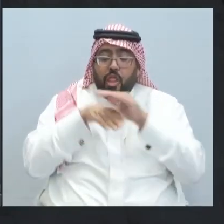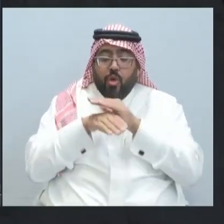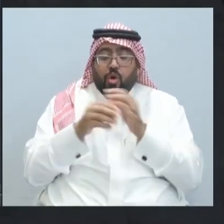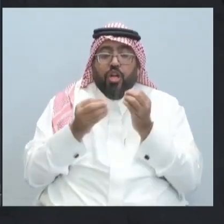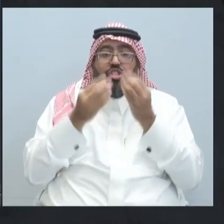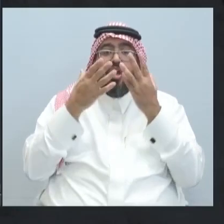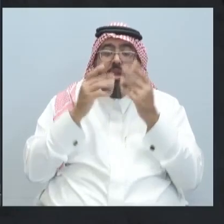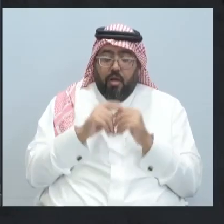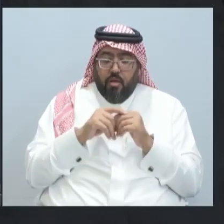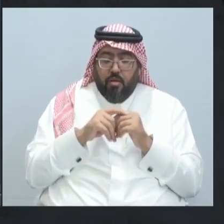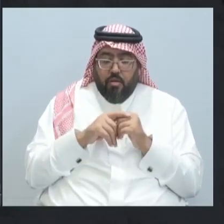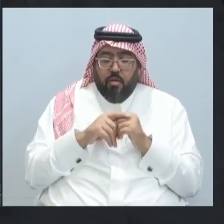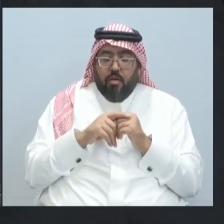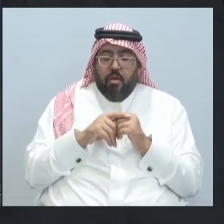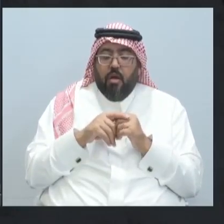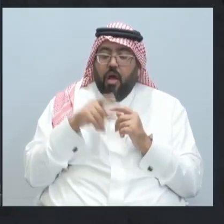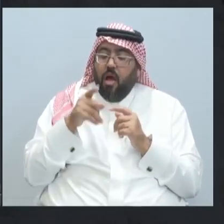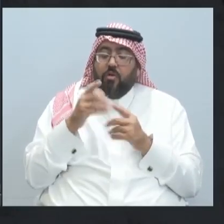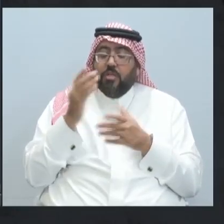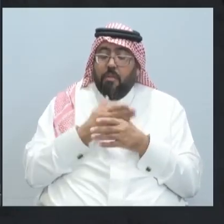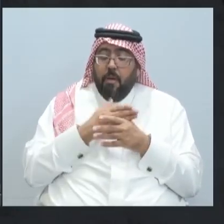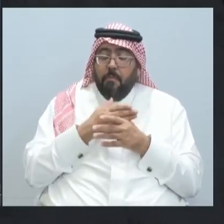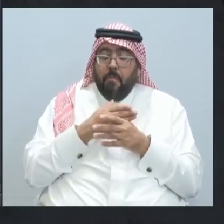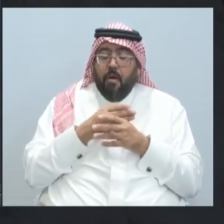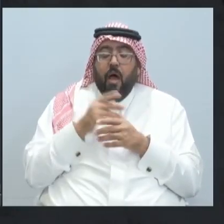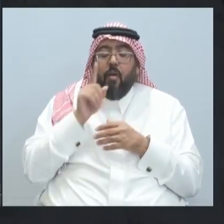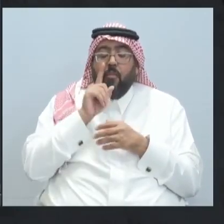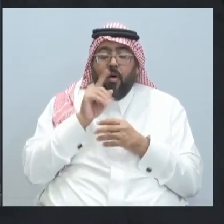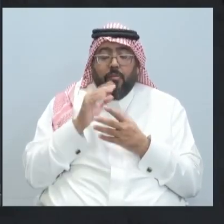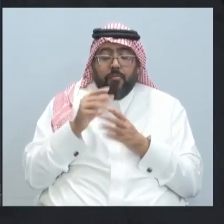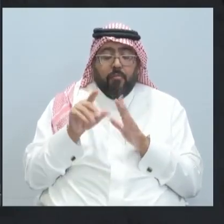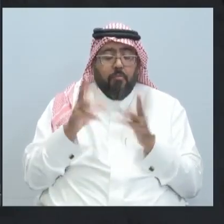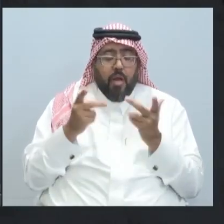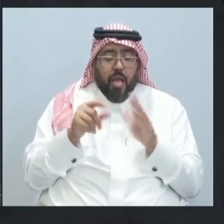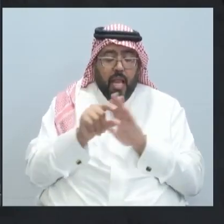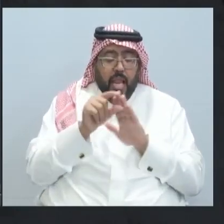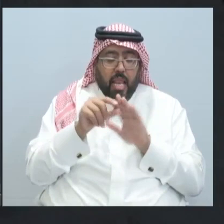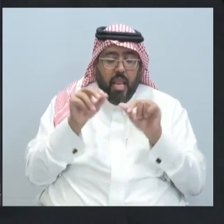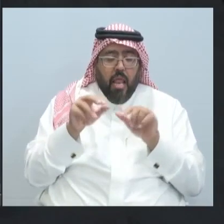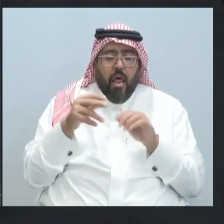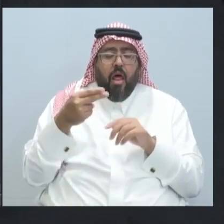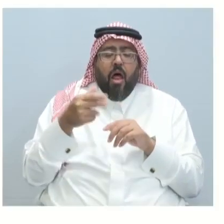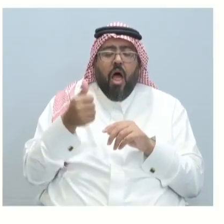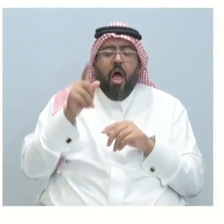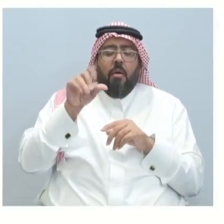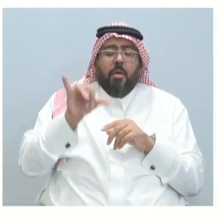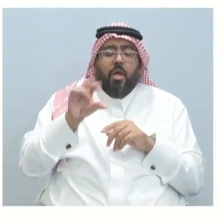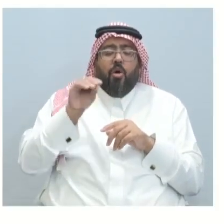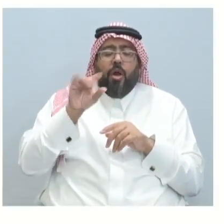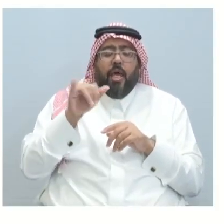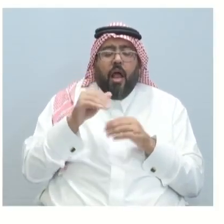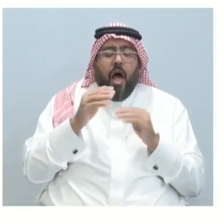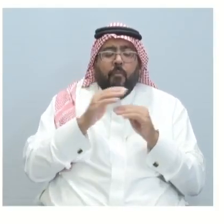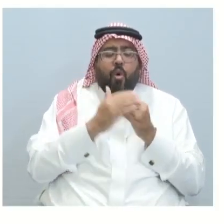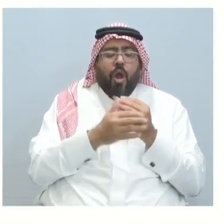مما قراتم او مما سمعتم سابقا او مر بكم في درس سابق فهذا الصحابي كثيرا ما يتردد